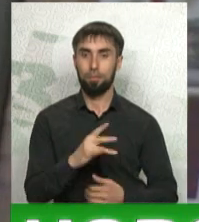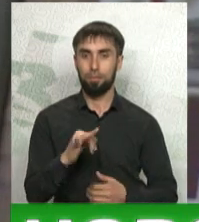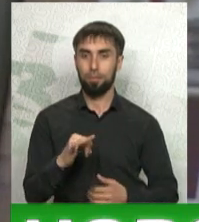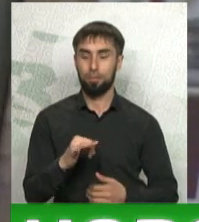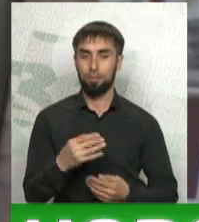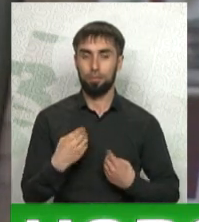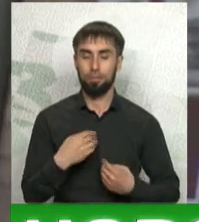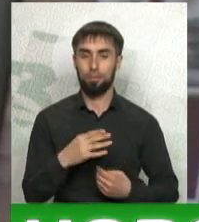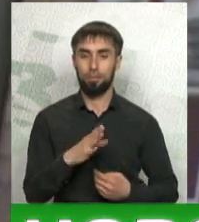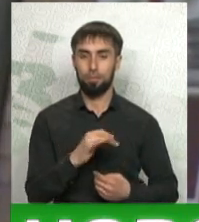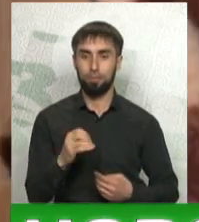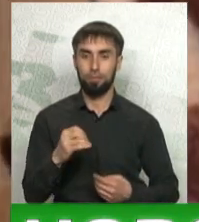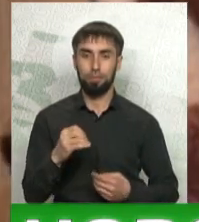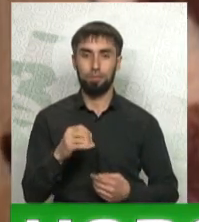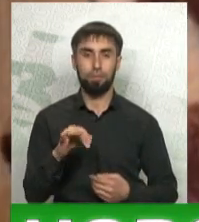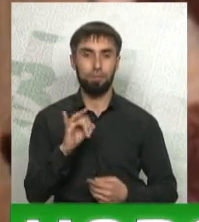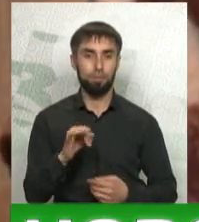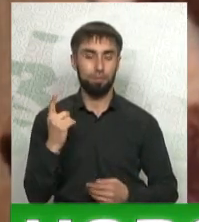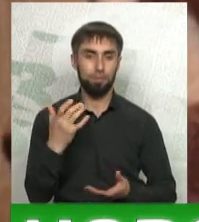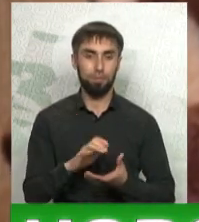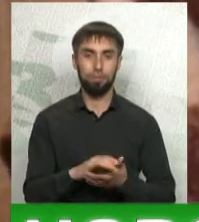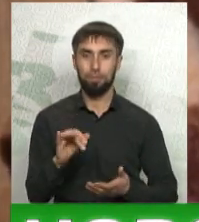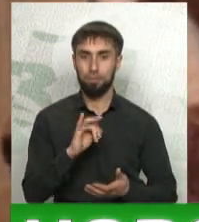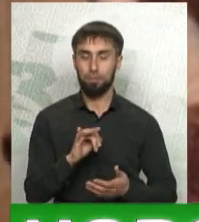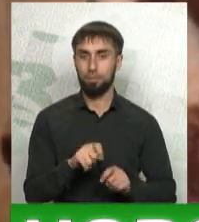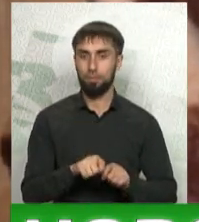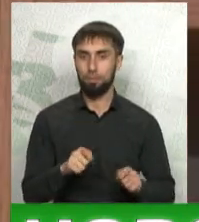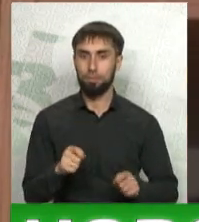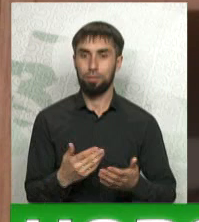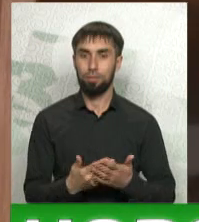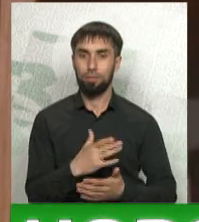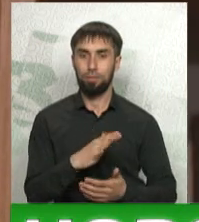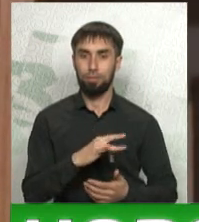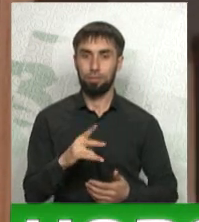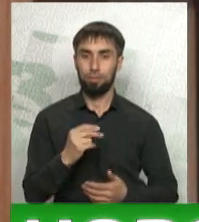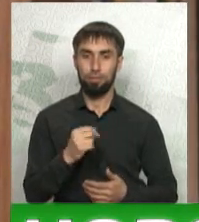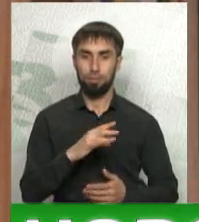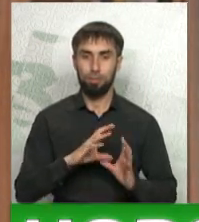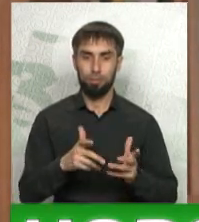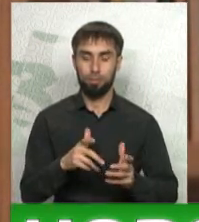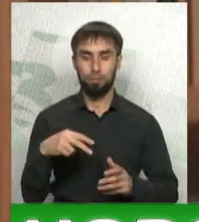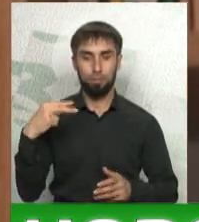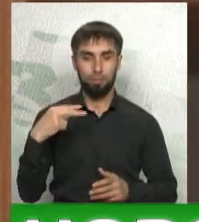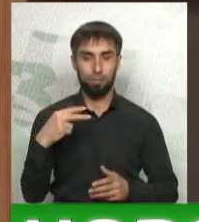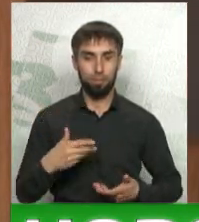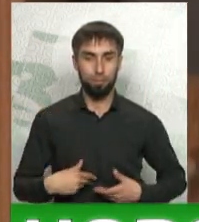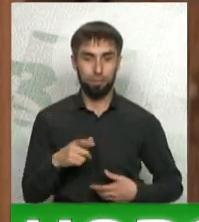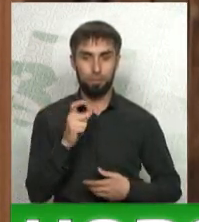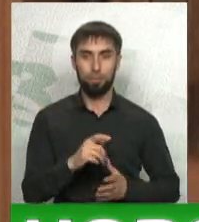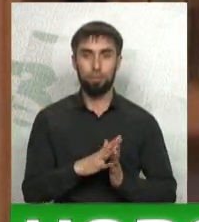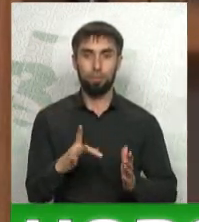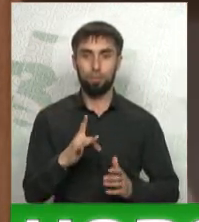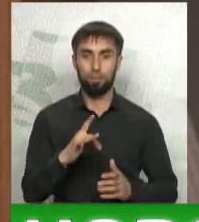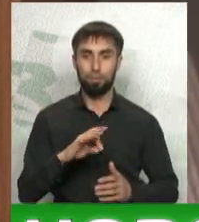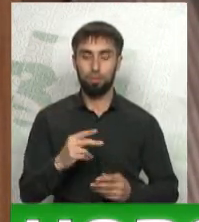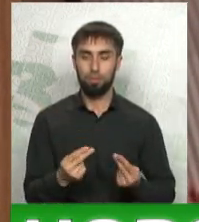вдохновляют погружают в разные эпохи знакомиться историей открывают новый взгляд на мир литература в жизни человека играет огромную роль